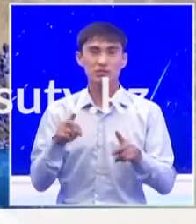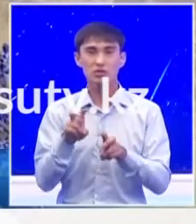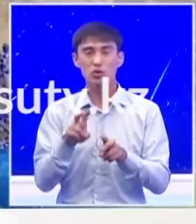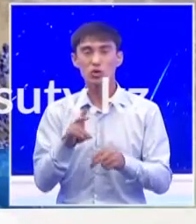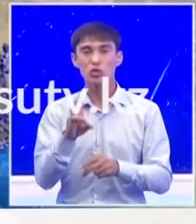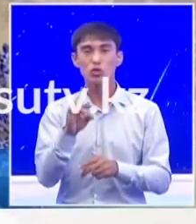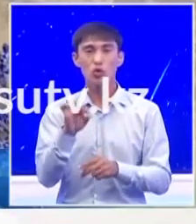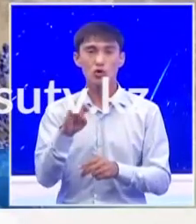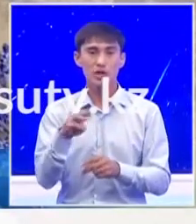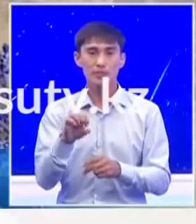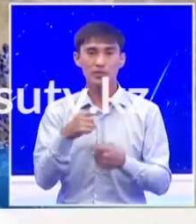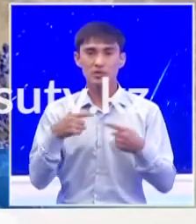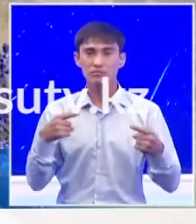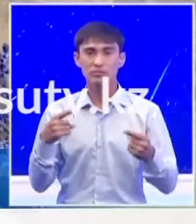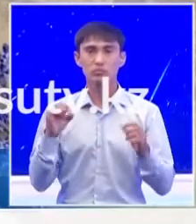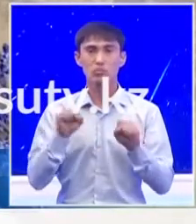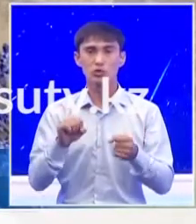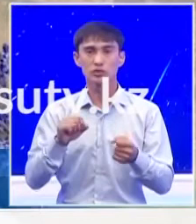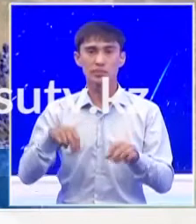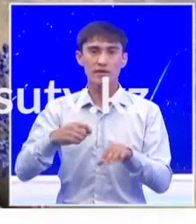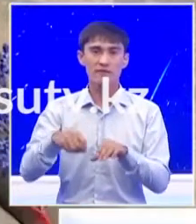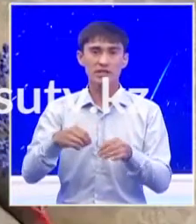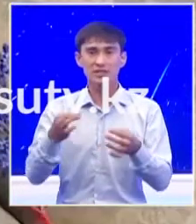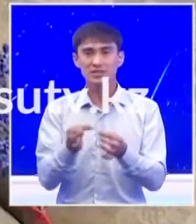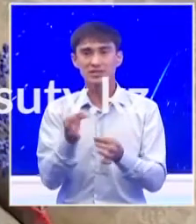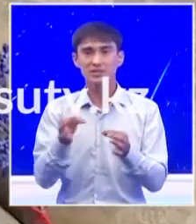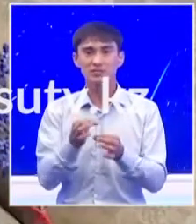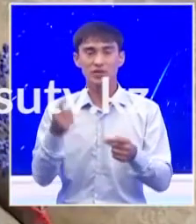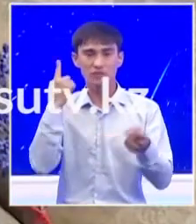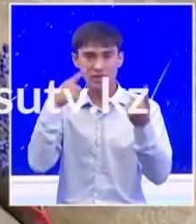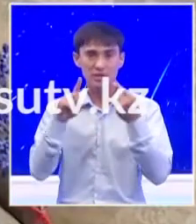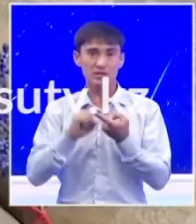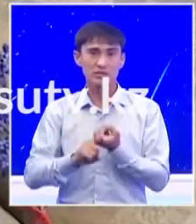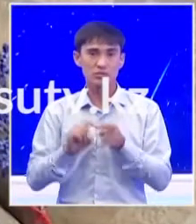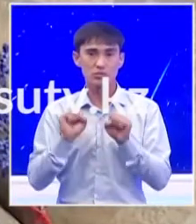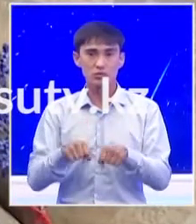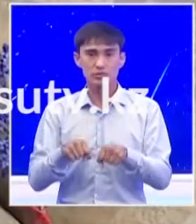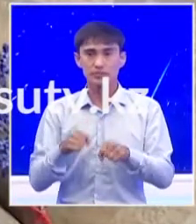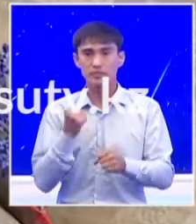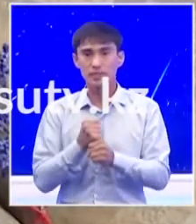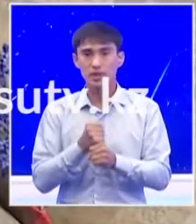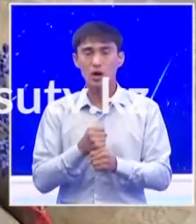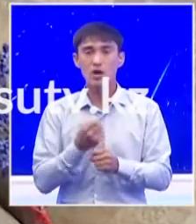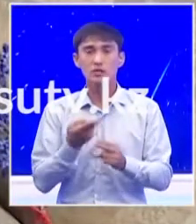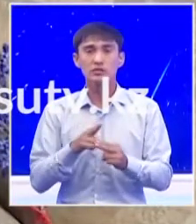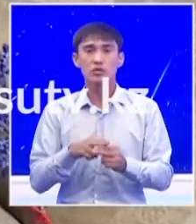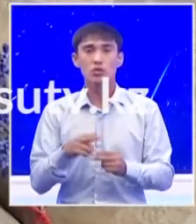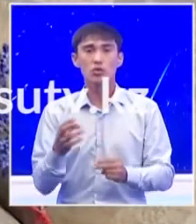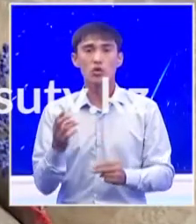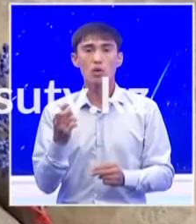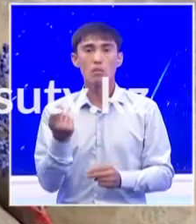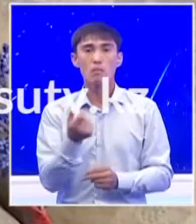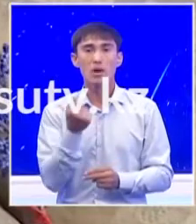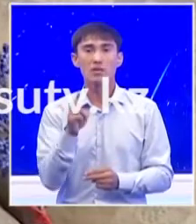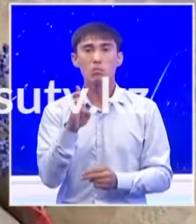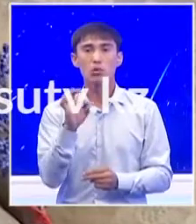и все что угодно. Да, можно как бы вышить, зависит от твоей фантазии. Но совершенно очень мало